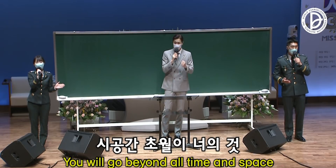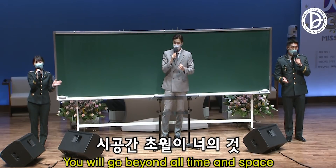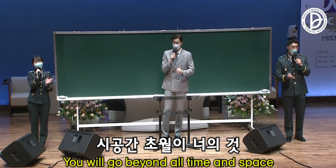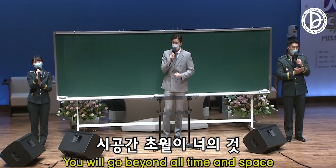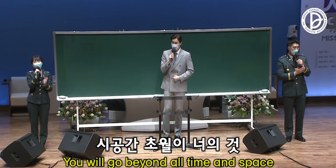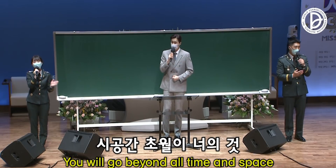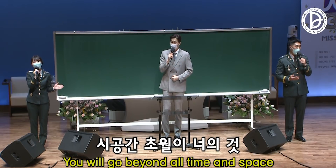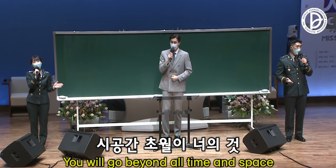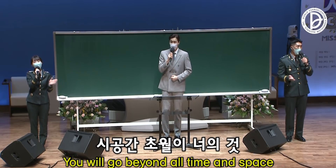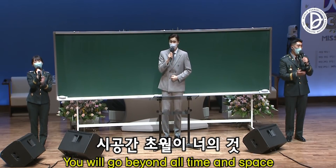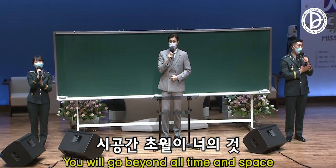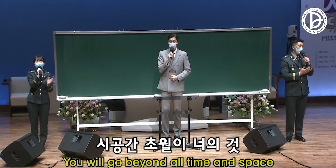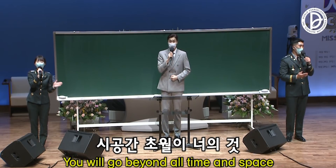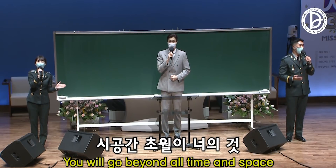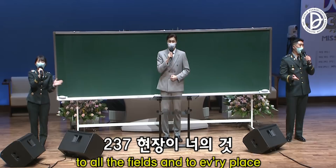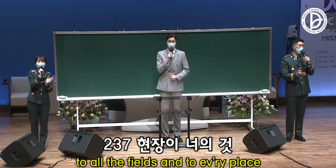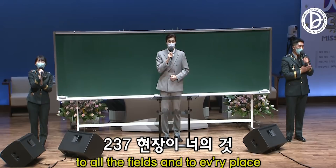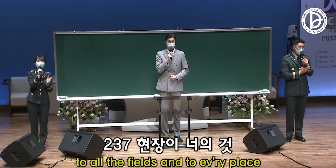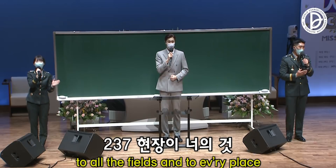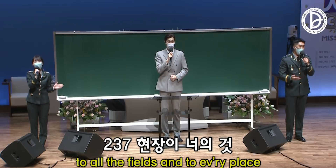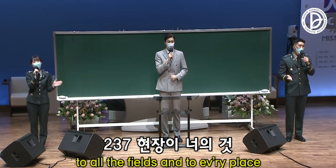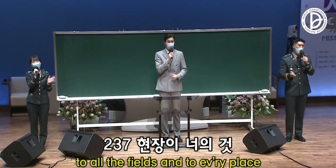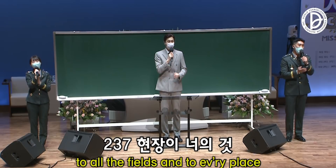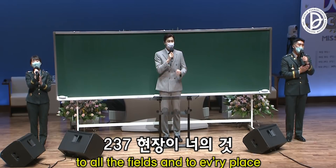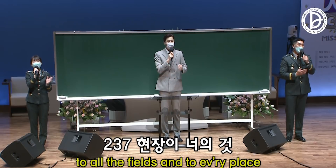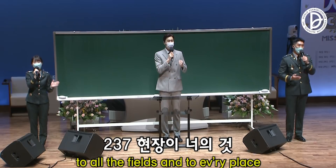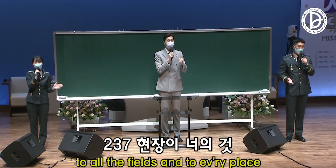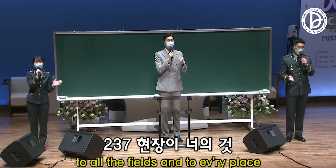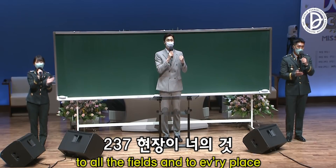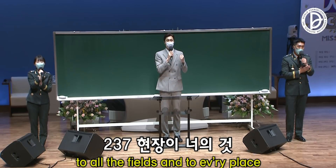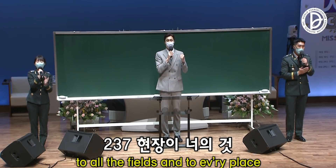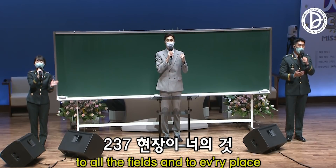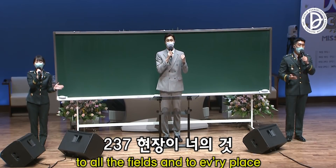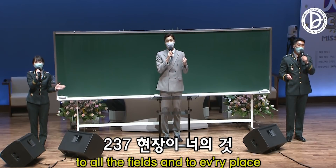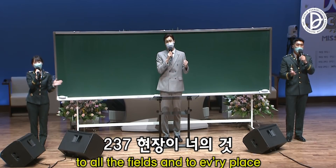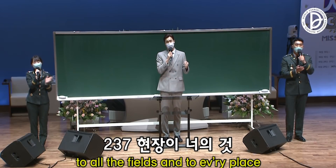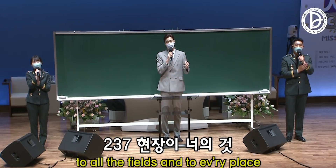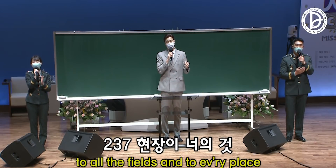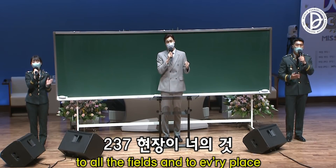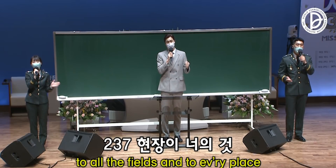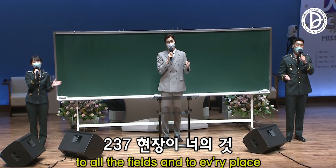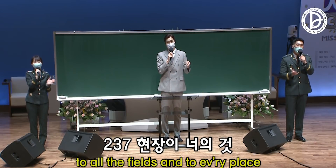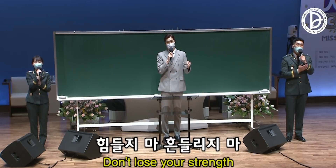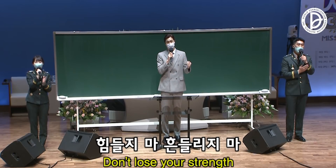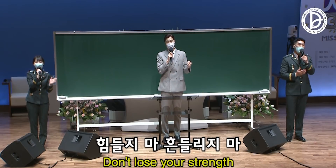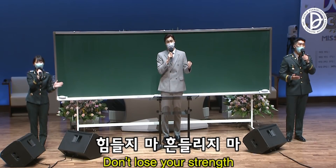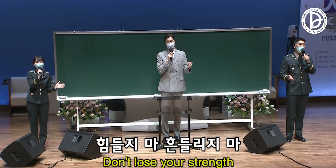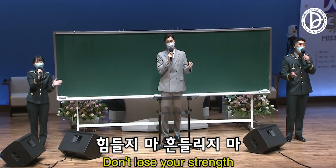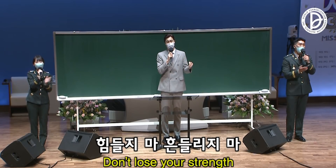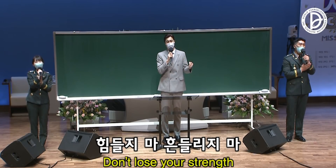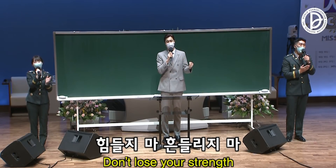것, 지공간 초월이 너의 것, 237 현장이 너의